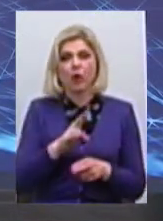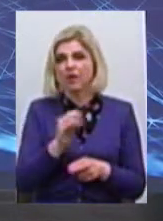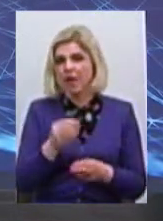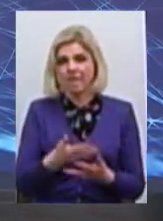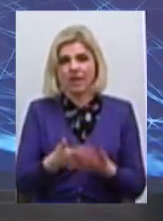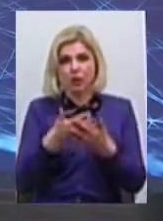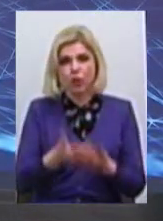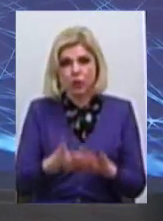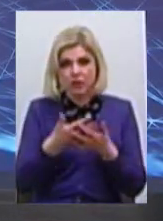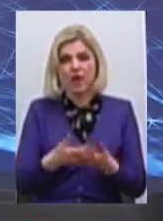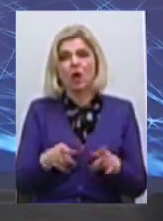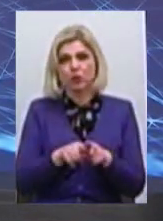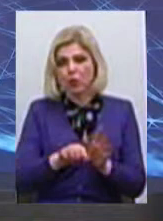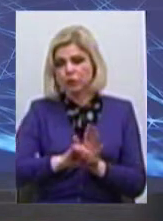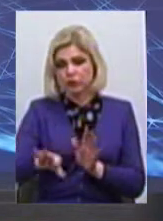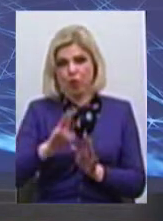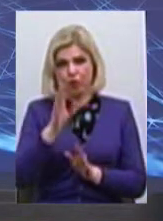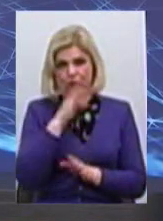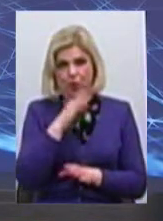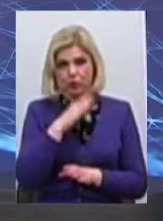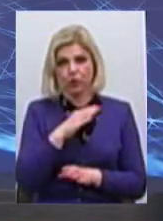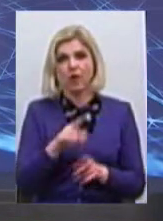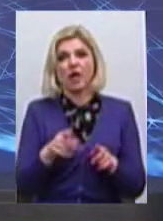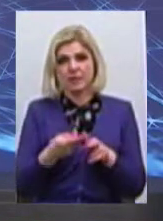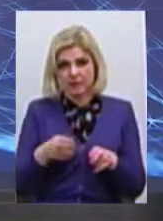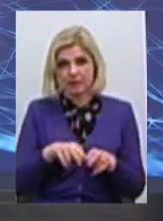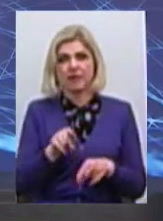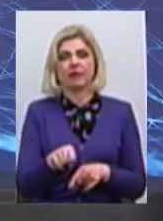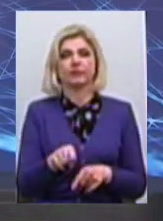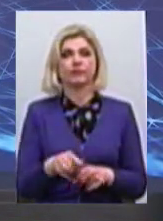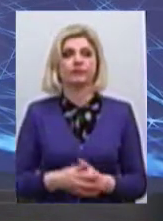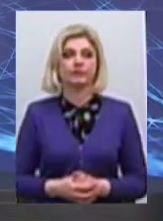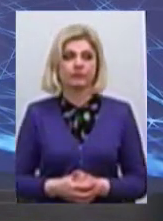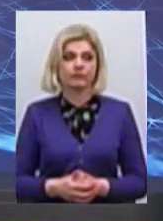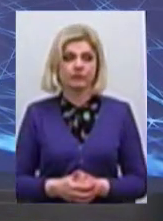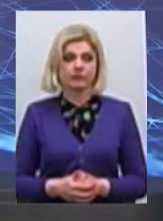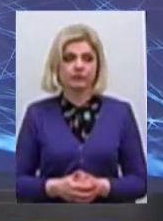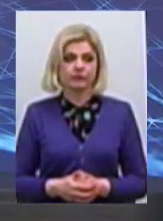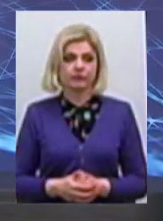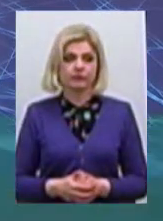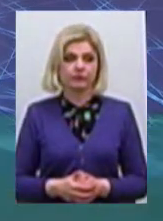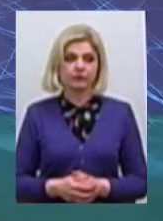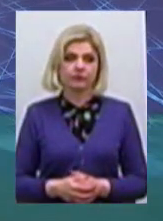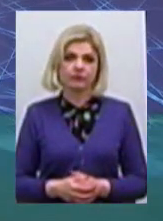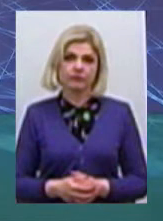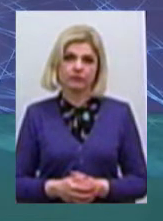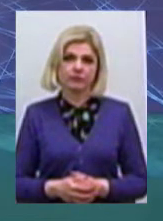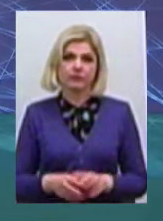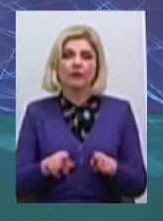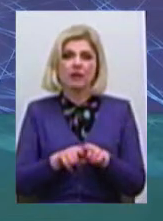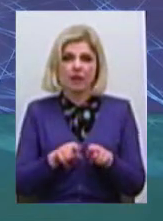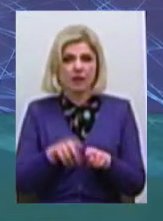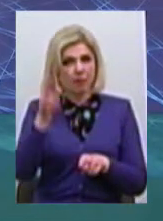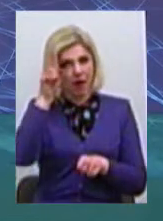також уходять у воду. Це та ж сама